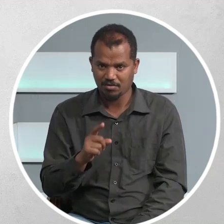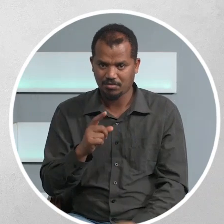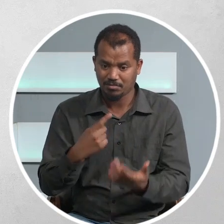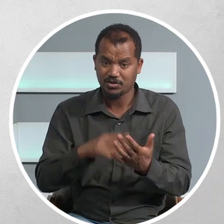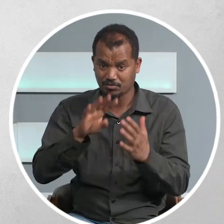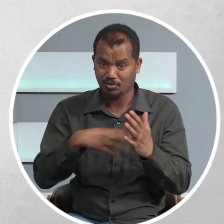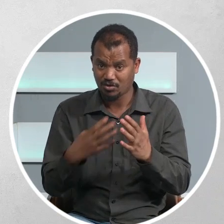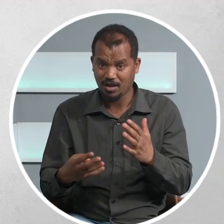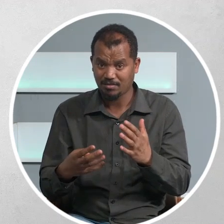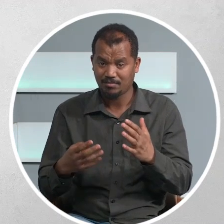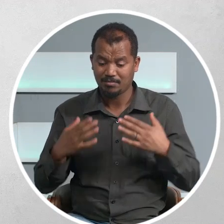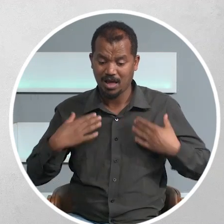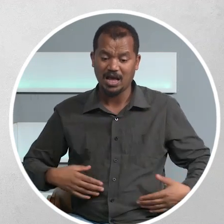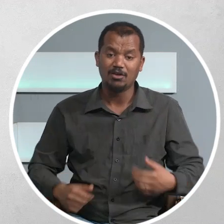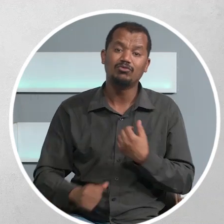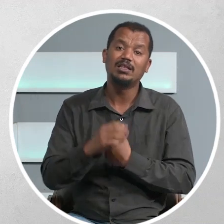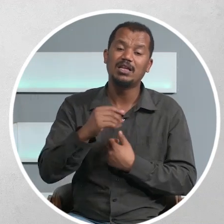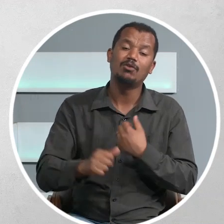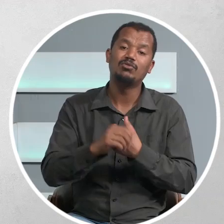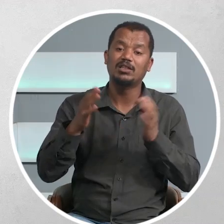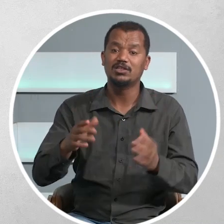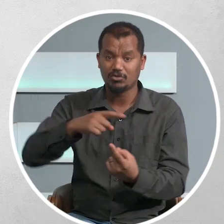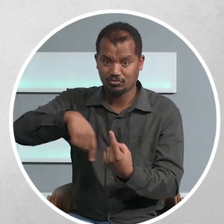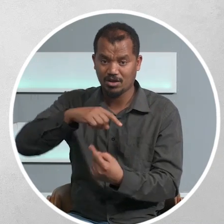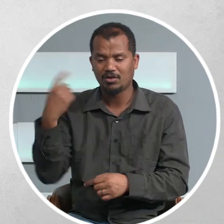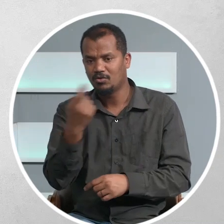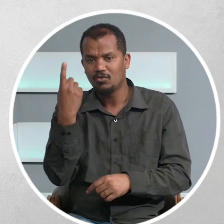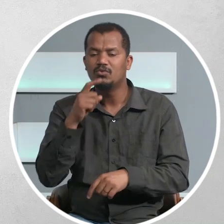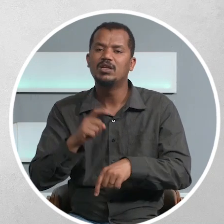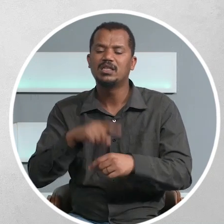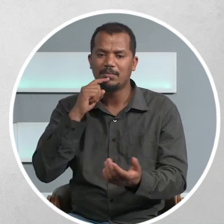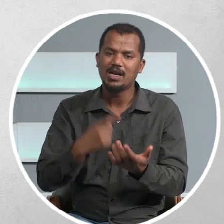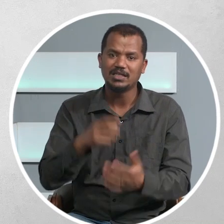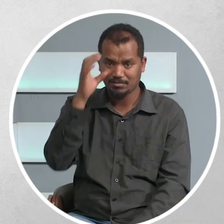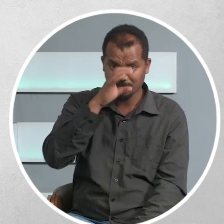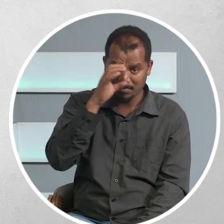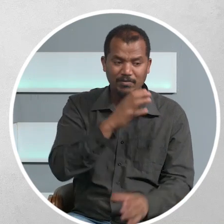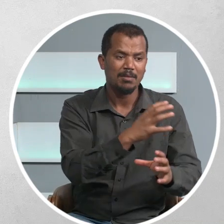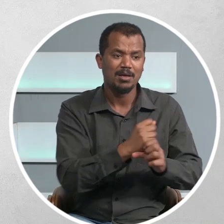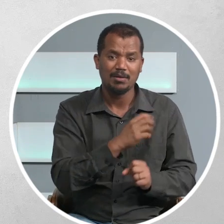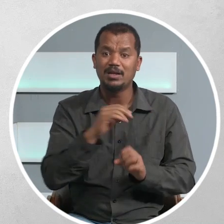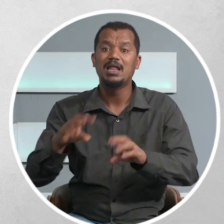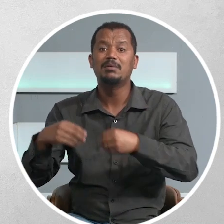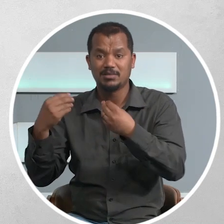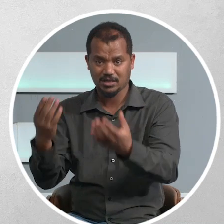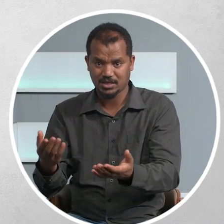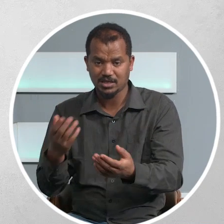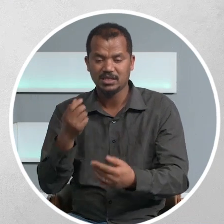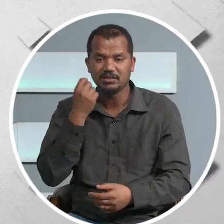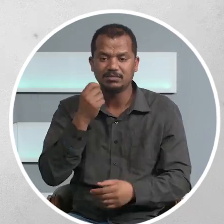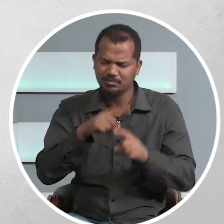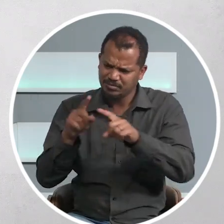የሚገልጽ ቃል ነው። በዚህ ፕሮግራምም በአካል ጉዳትና ጉዳተኝነት ዙሪያ ሁልጊዜ መረጃ በማፈላለግ